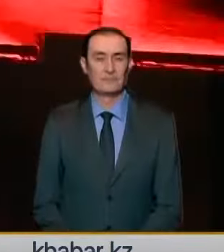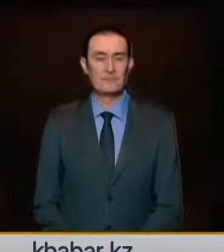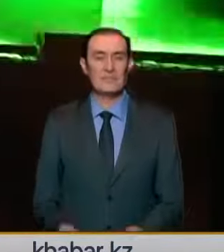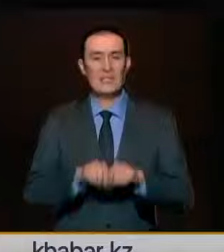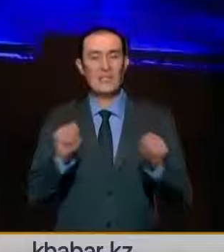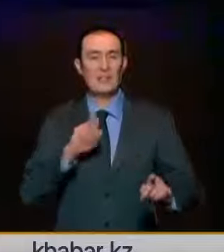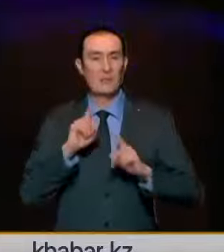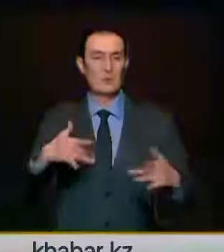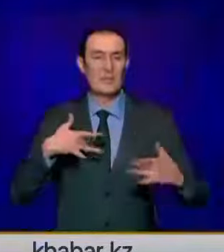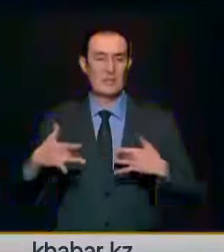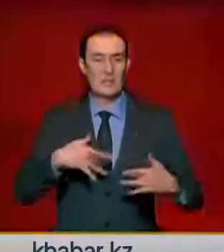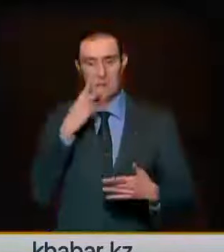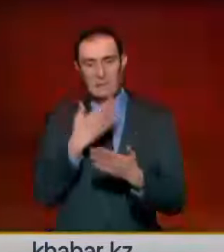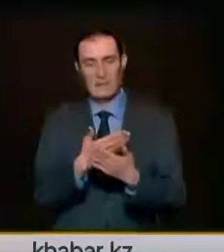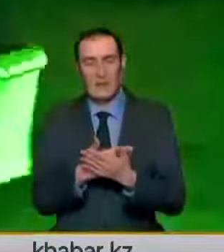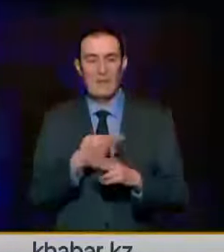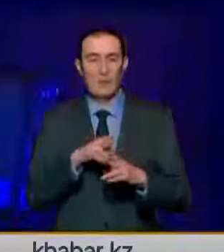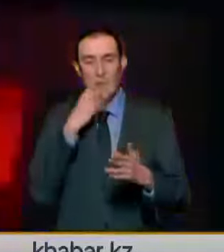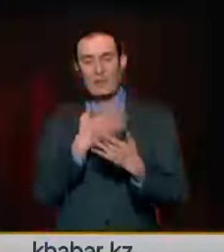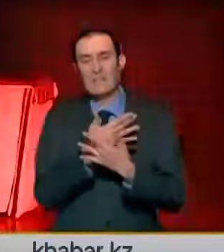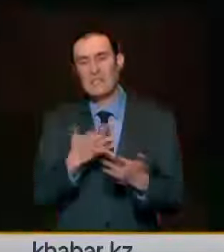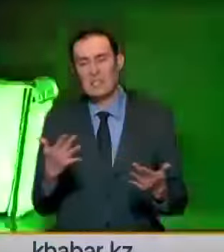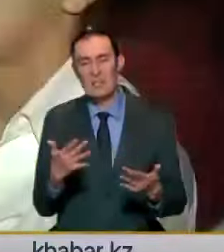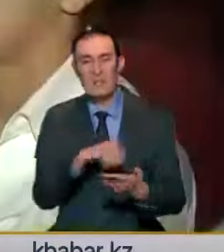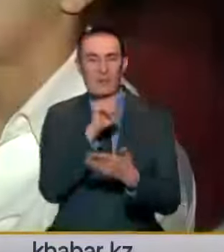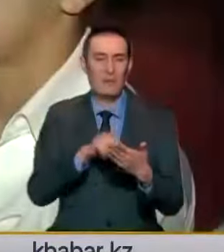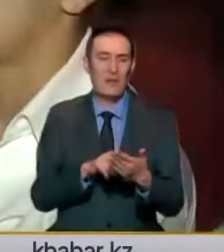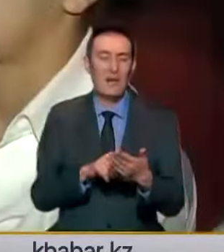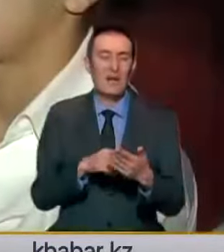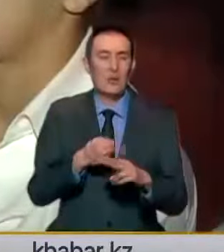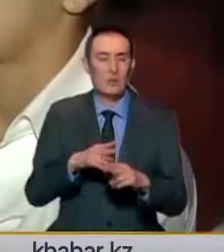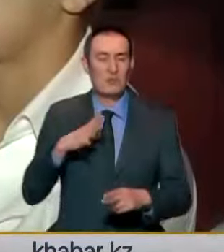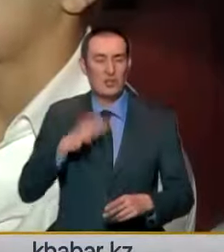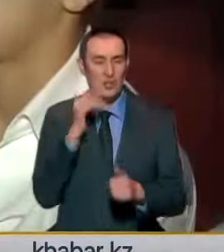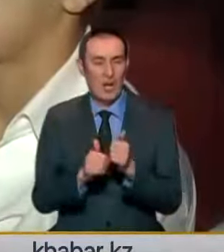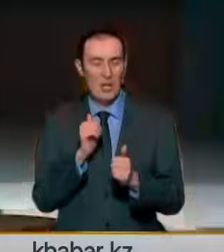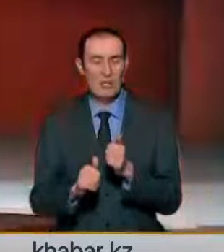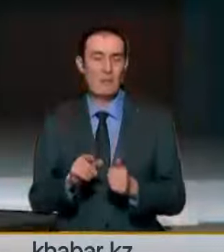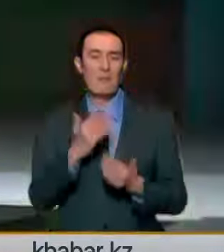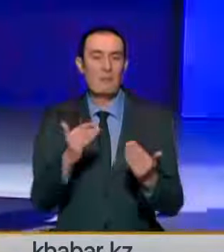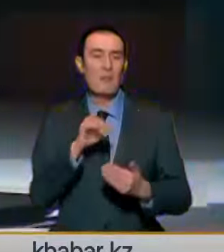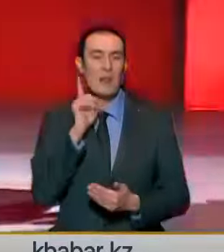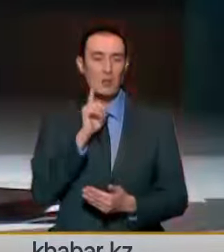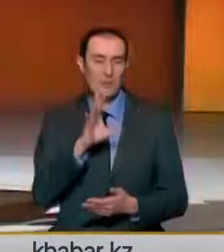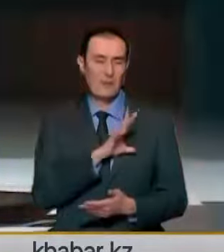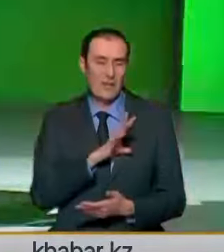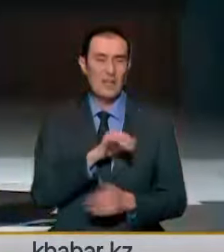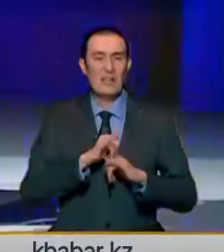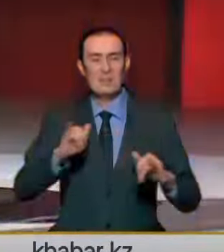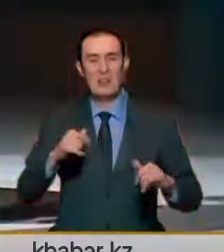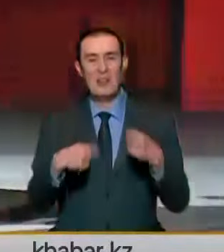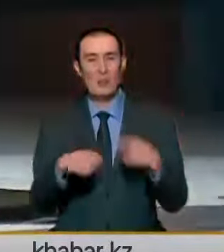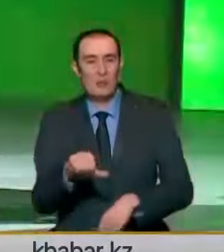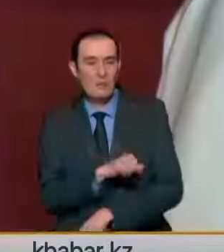Открыли форум театрализованным представлением, в котором показали различные вызовы и пороки, с которыми все чаще сталкивается современная молодежь. Это